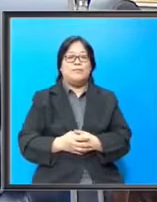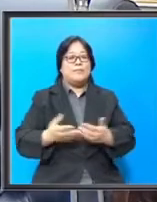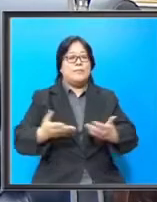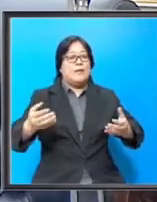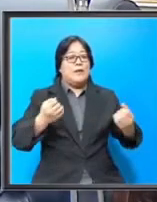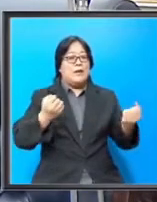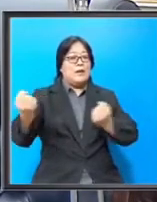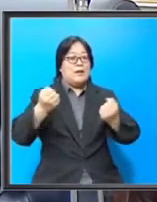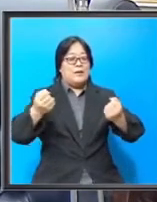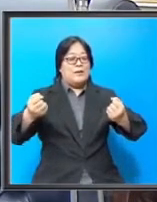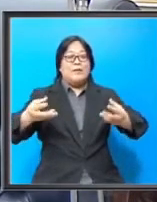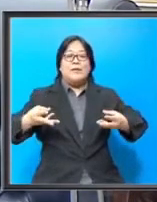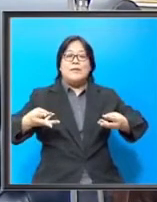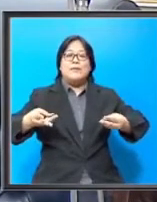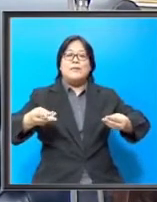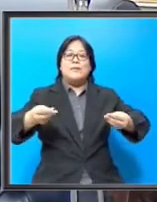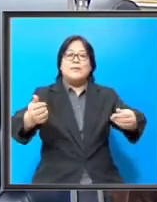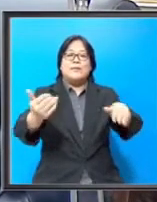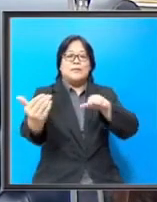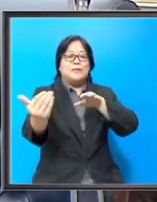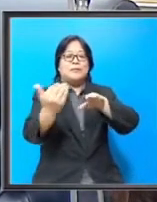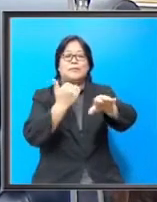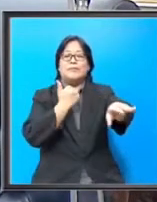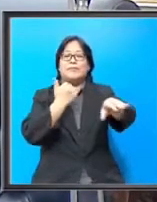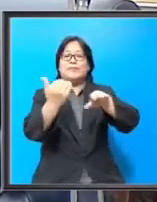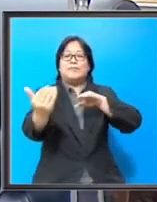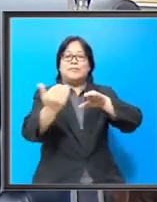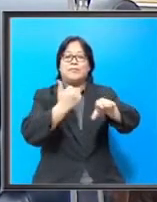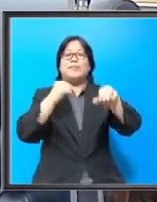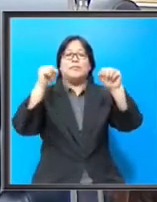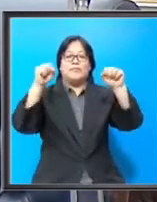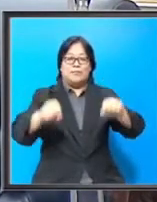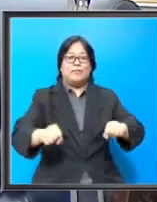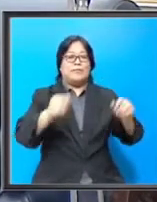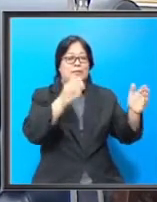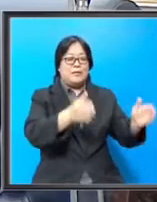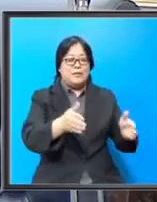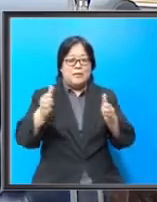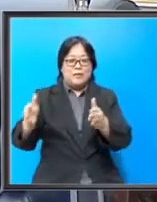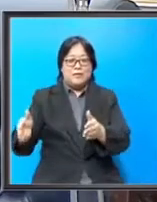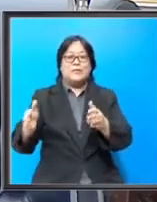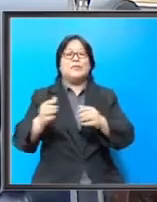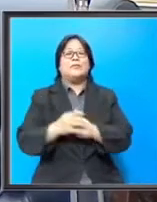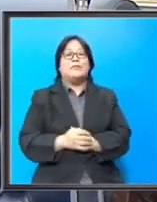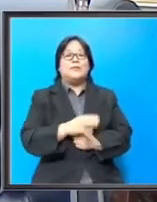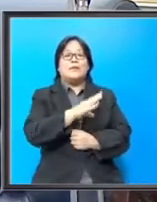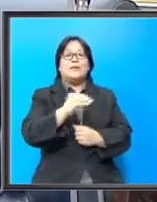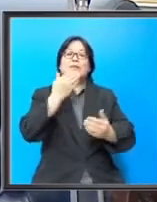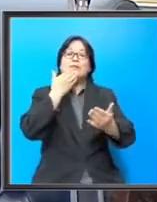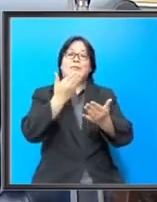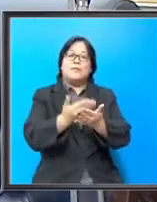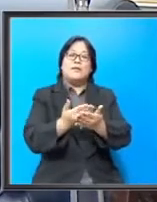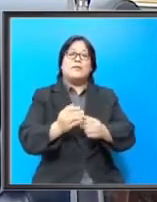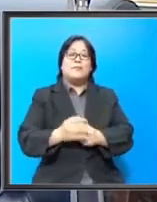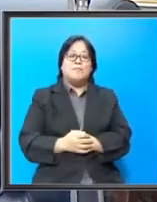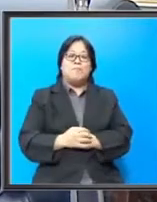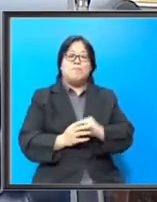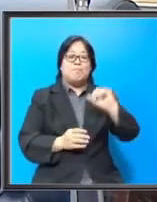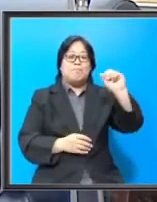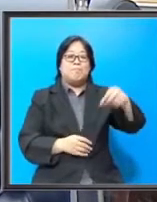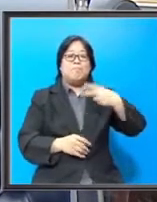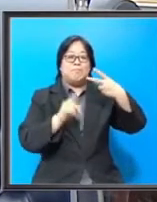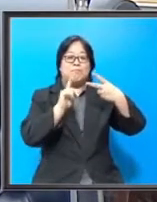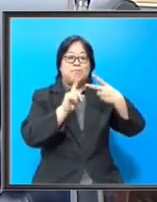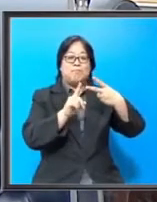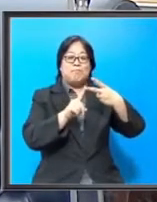lag7 yang pro jalan gitu dapat berjalan dengan teratur dengan dengan baik yang kedua